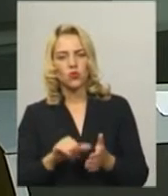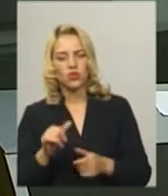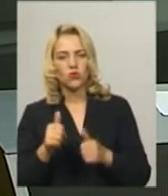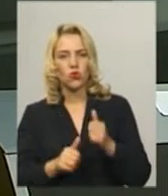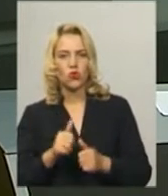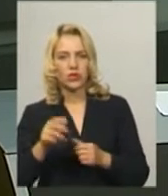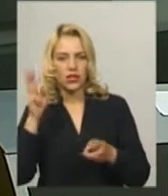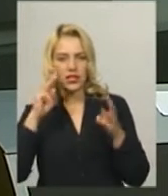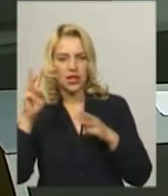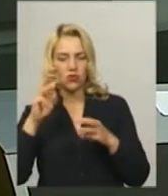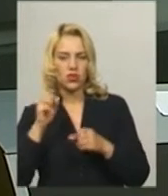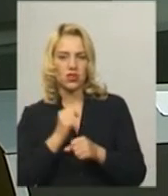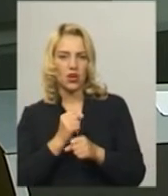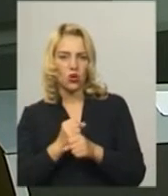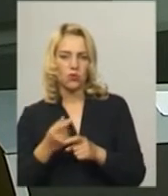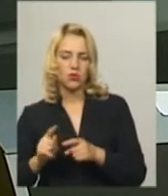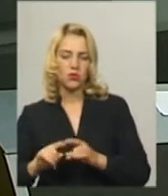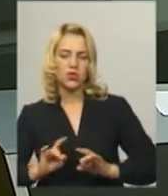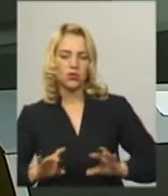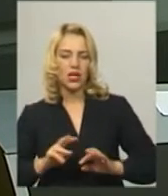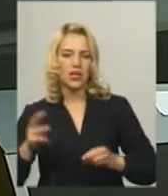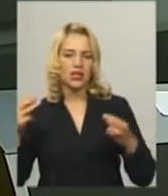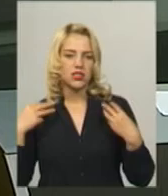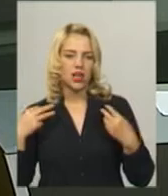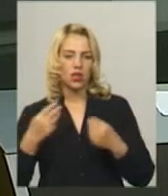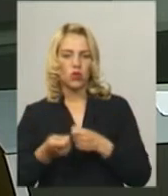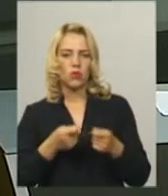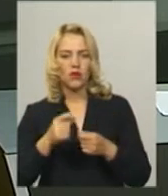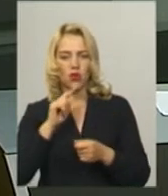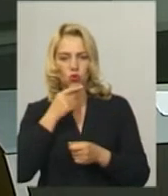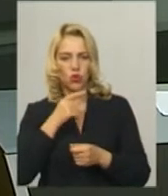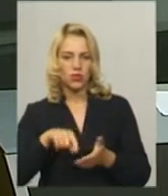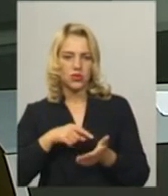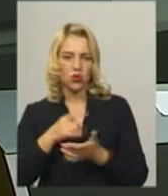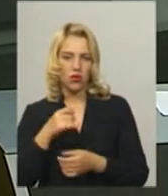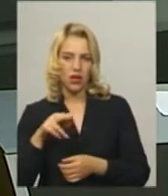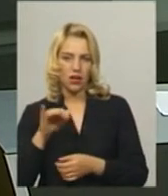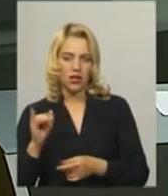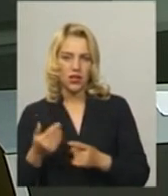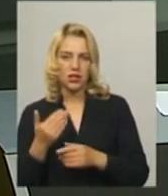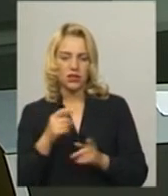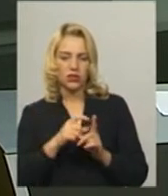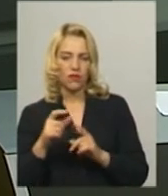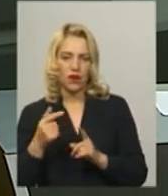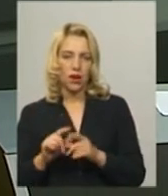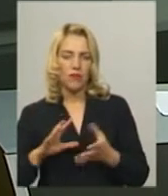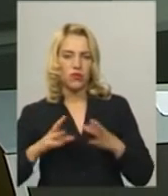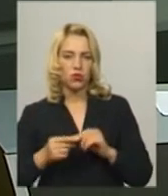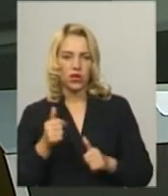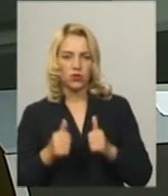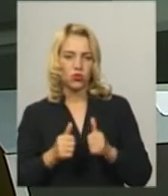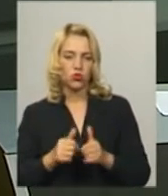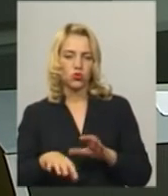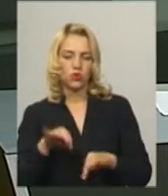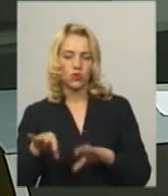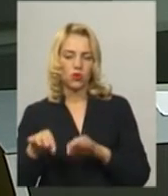конкурсі дизайнерських робіт, повідомляє начальник управління економіки міської ради Оксана Новодон. За її словами, у результаті конкурсного